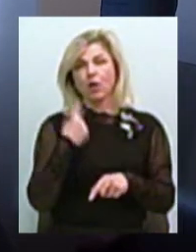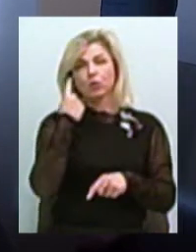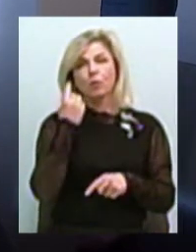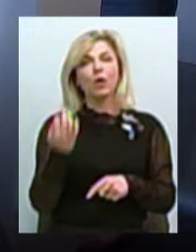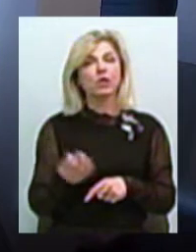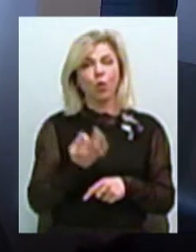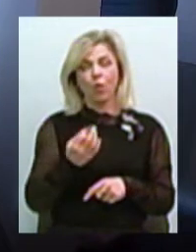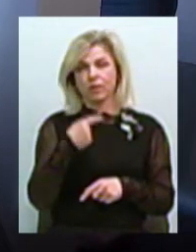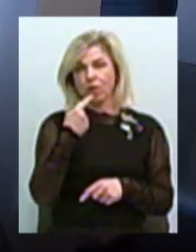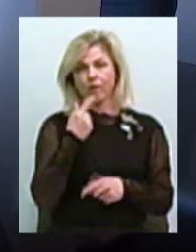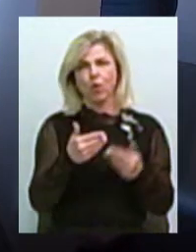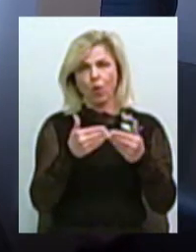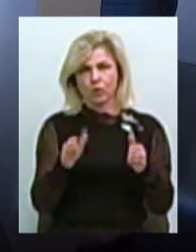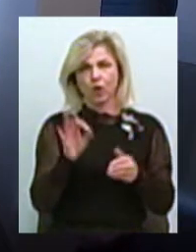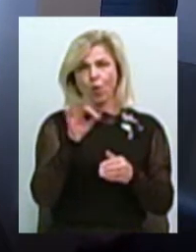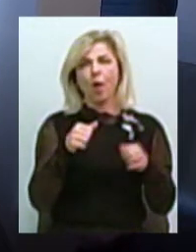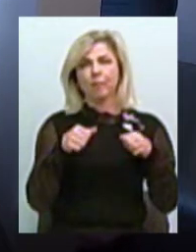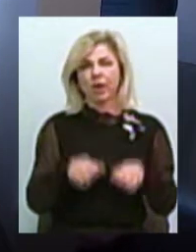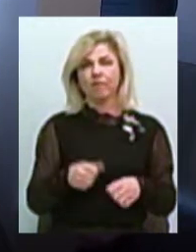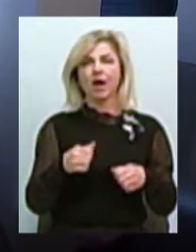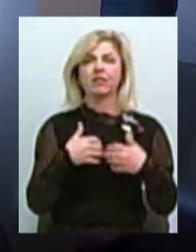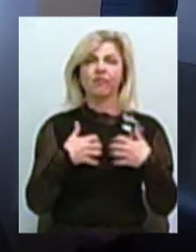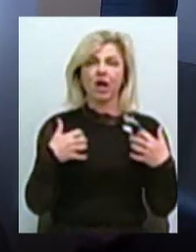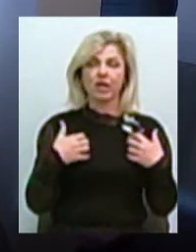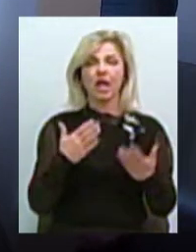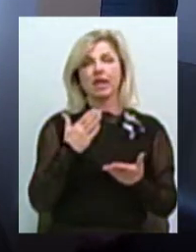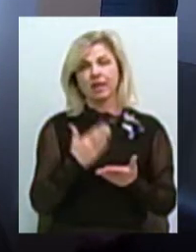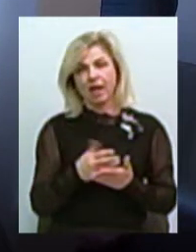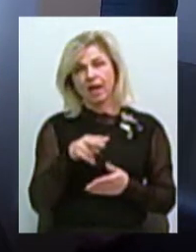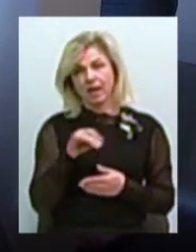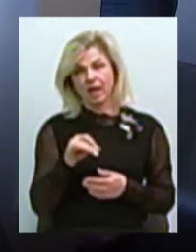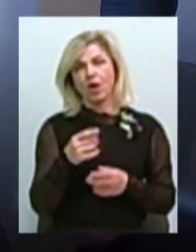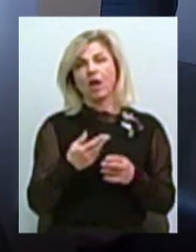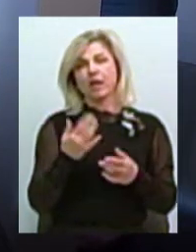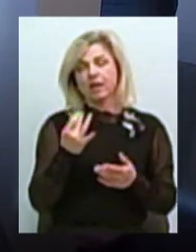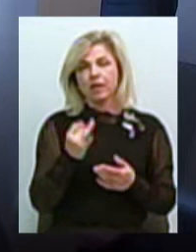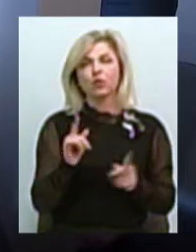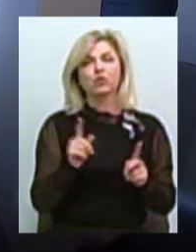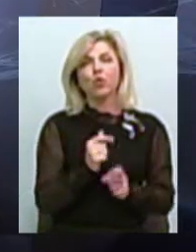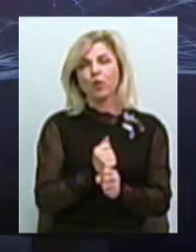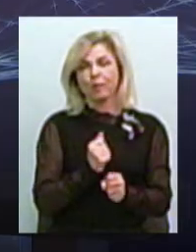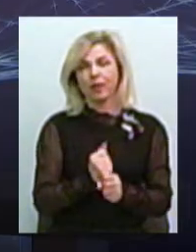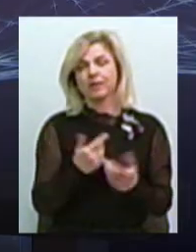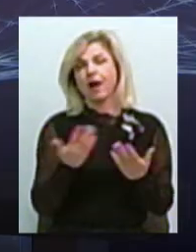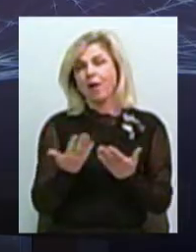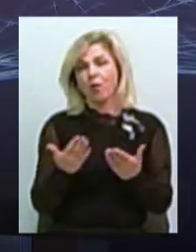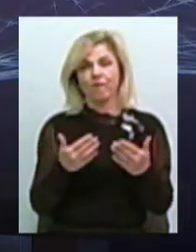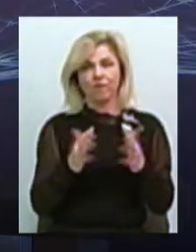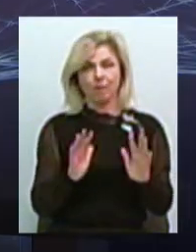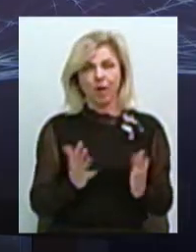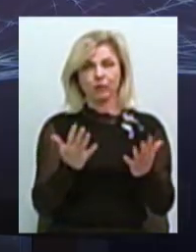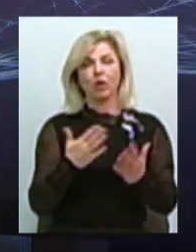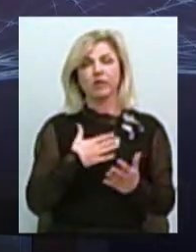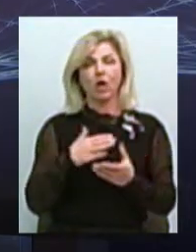ніколи не говорить ніде відкрито про права тварин, чи є вони, чи які вони, і що робити в тому чи іншому випадку. І тому, можливо, наше суспільство